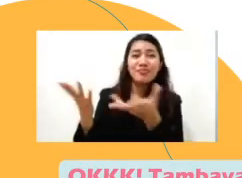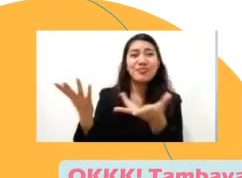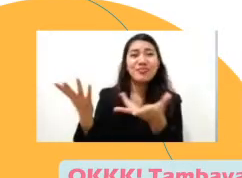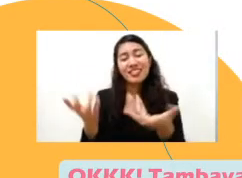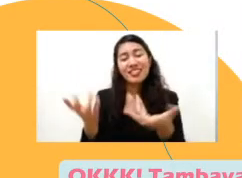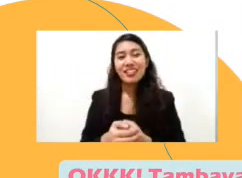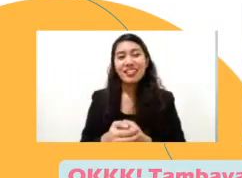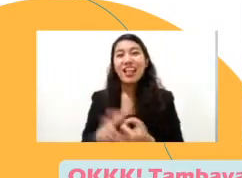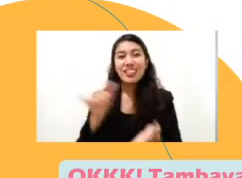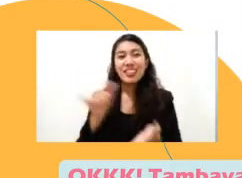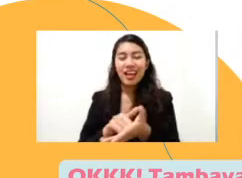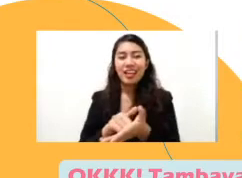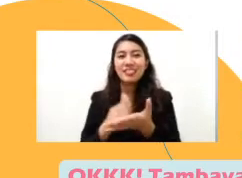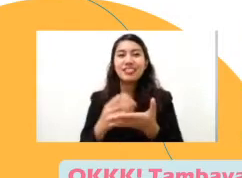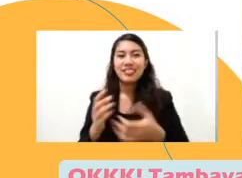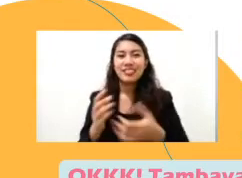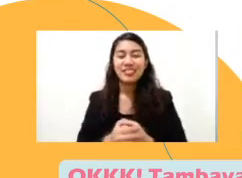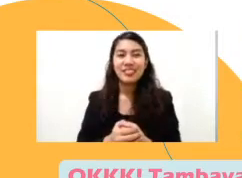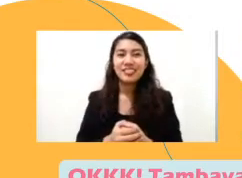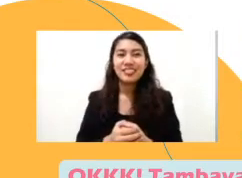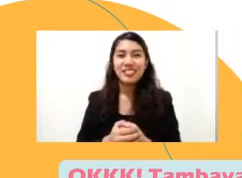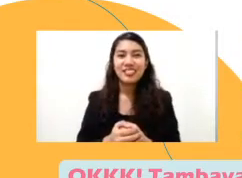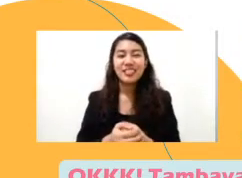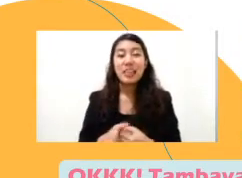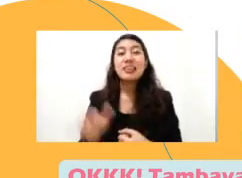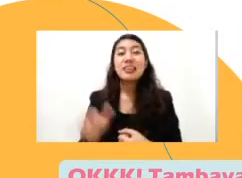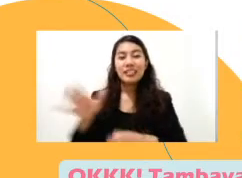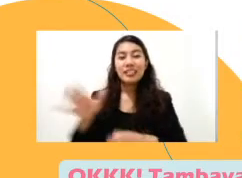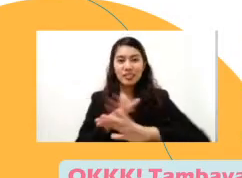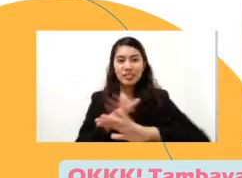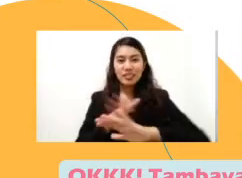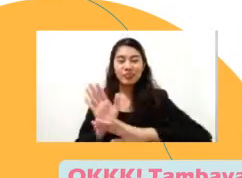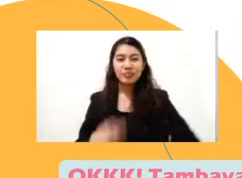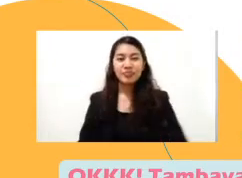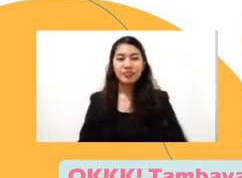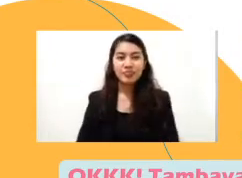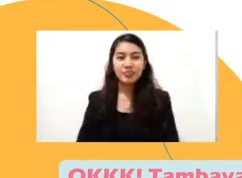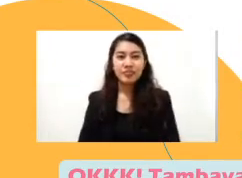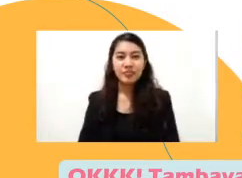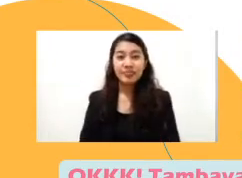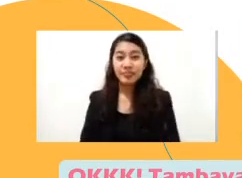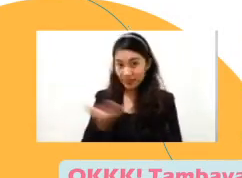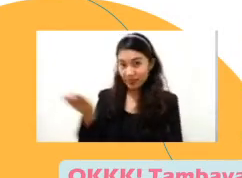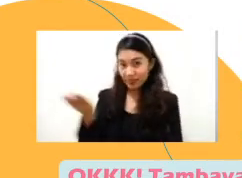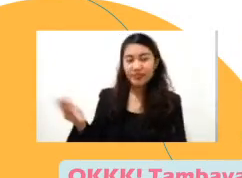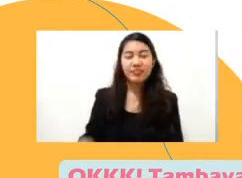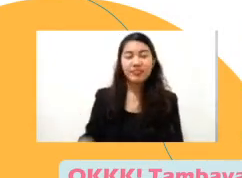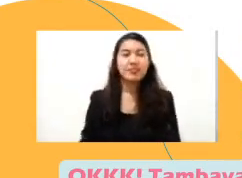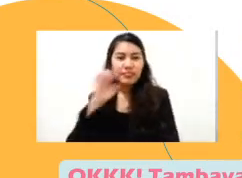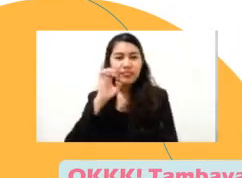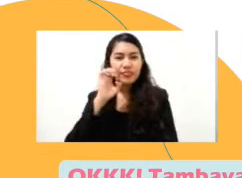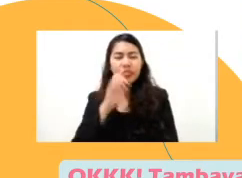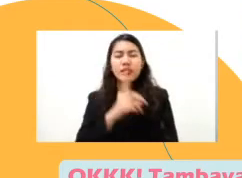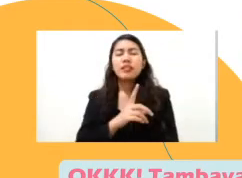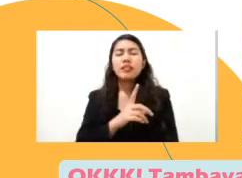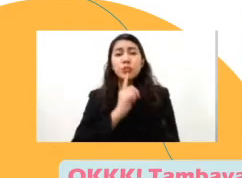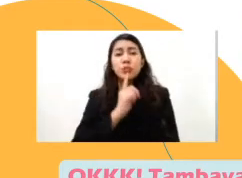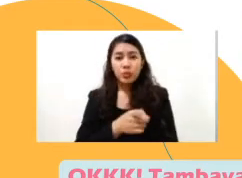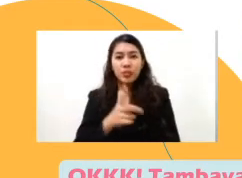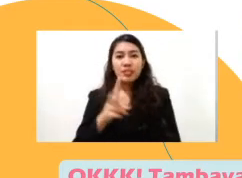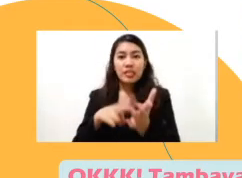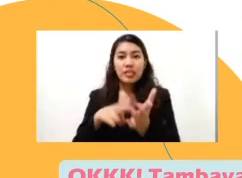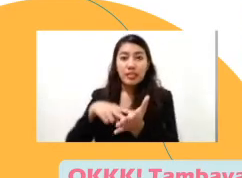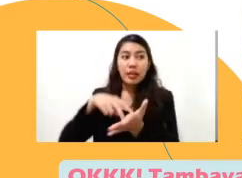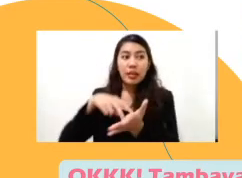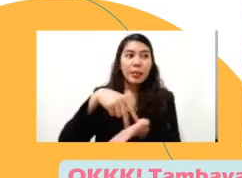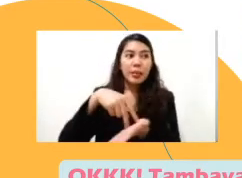Bakit nga ba mahal kita? Yung mga ganyan, diba? Sige, at minsan, sa pagbangon, hindi lang